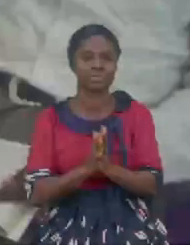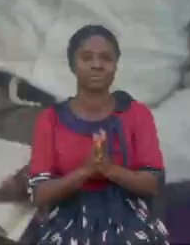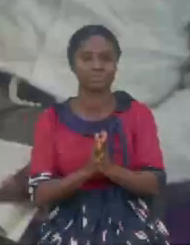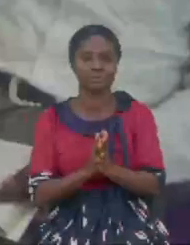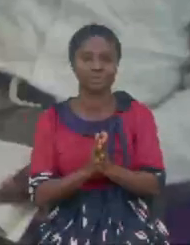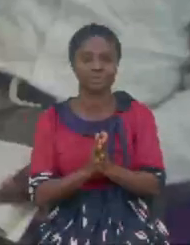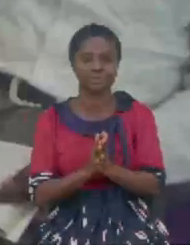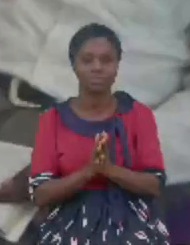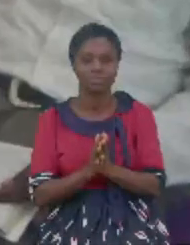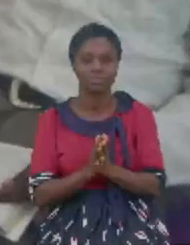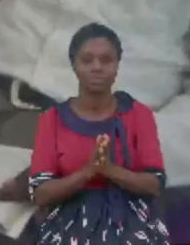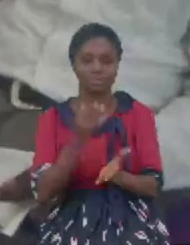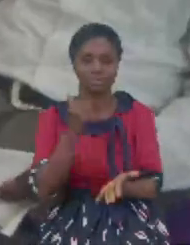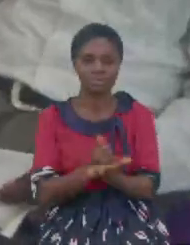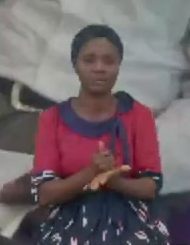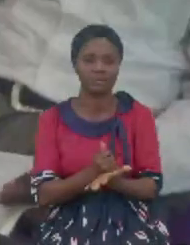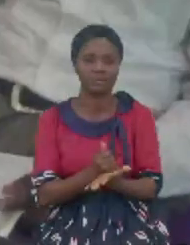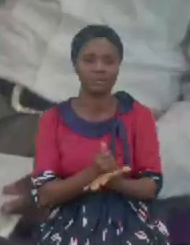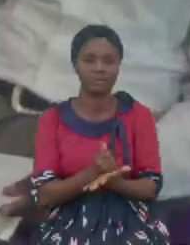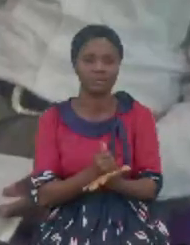Je n'ai pas reçu votre amen.